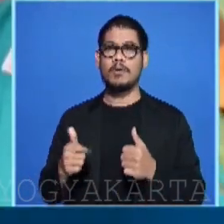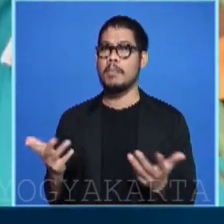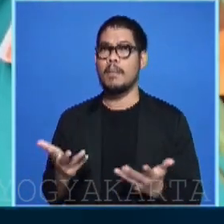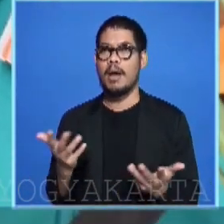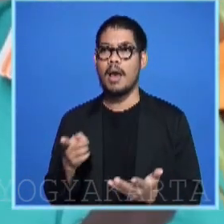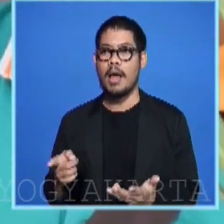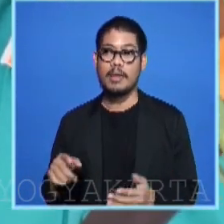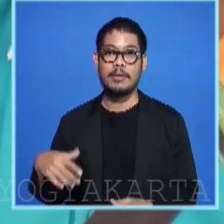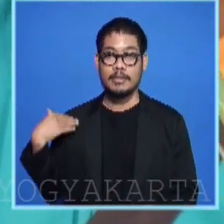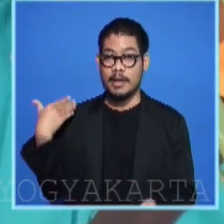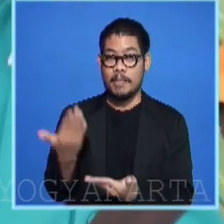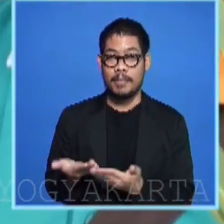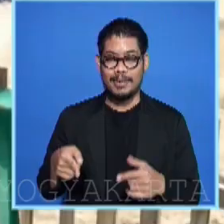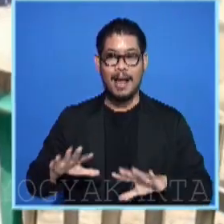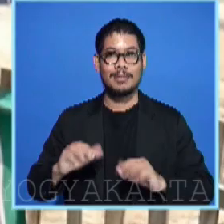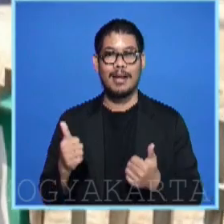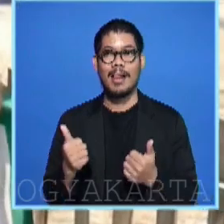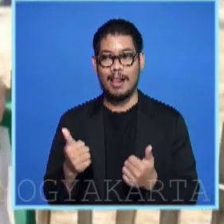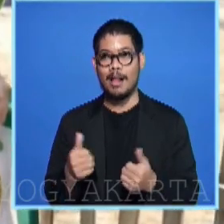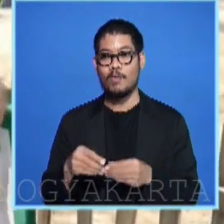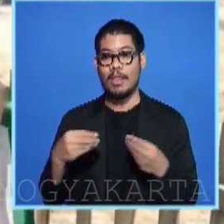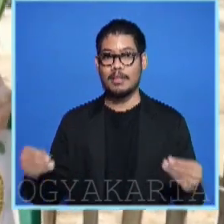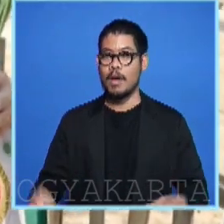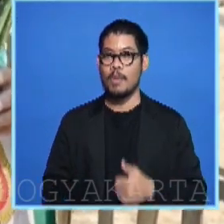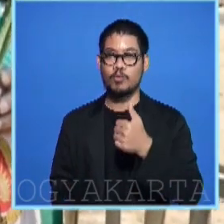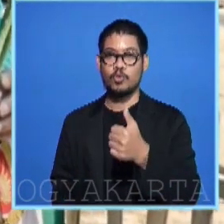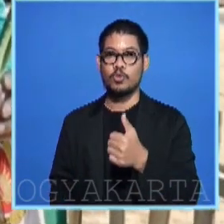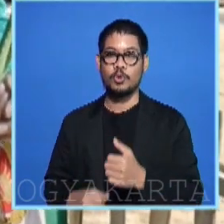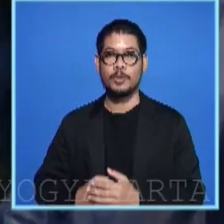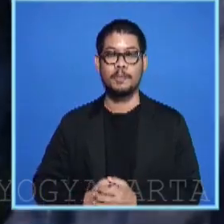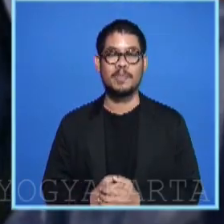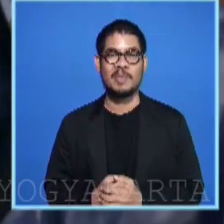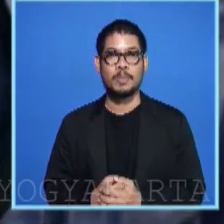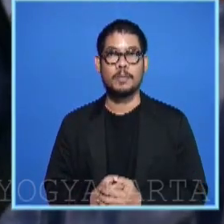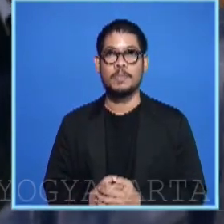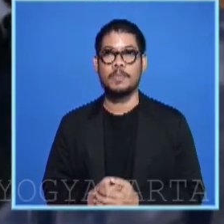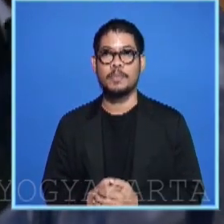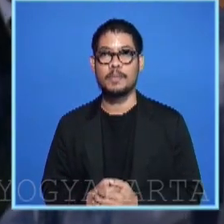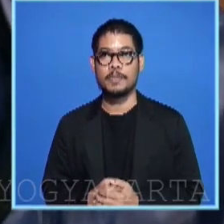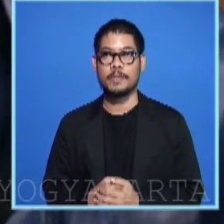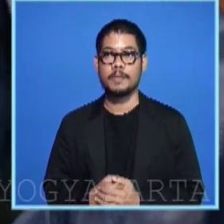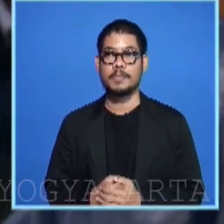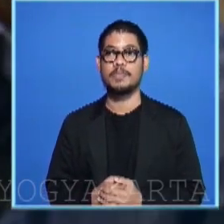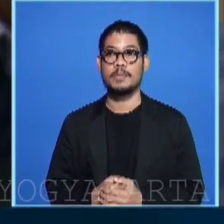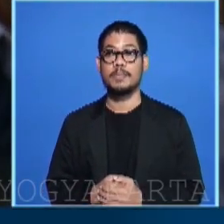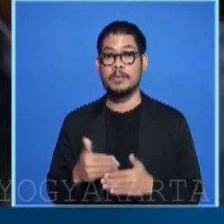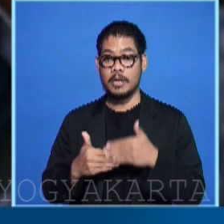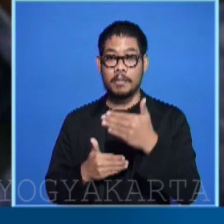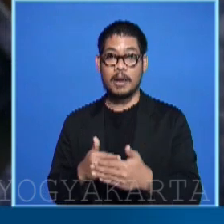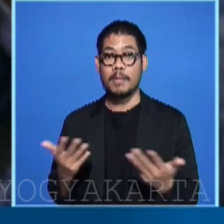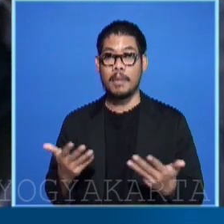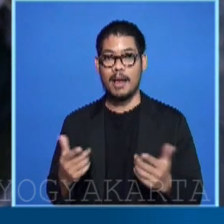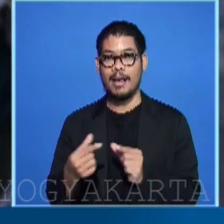menghasilkan lidah buaya yang berkualitas dan dapat diterima di dunia usaha. Prospek kedepannya dengan lidah buaya